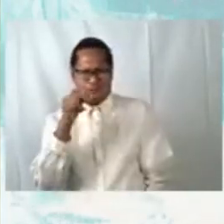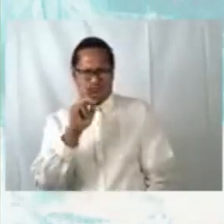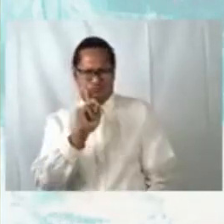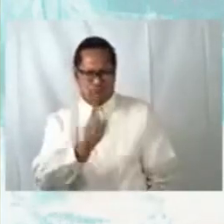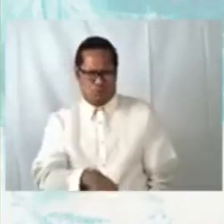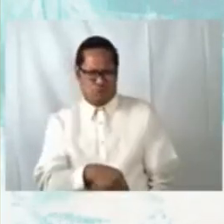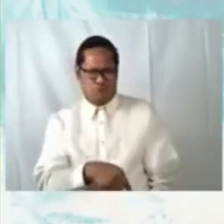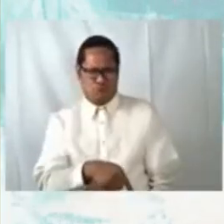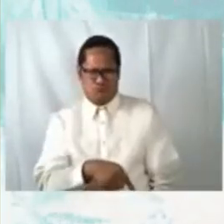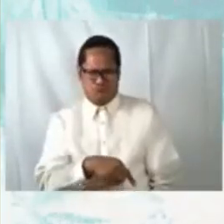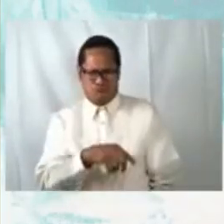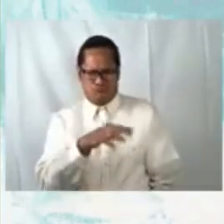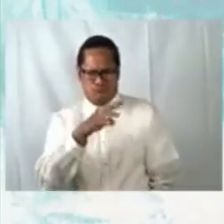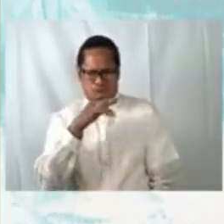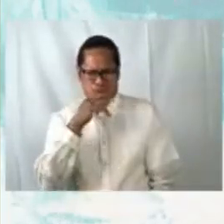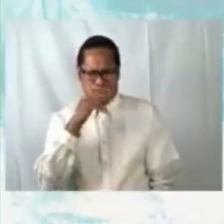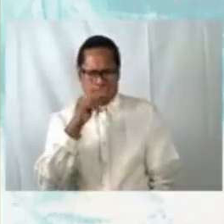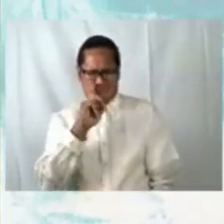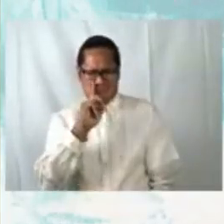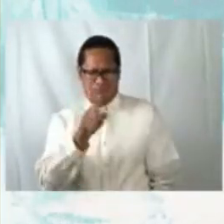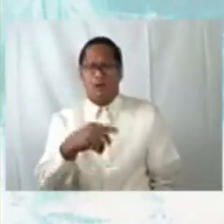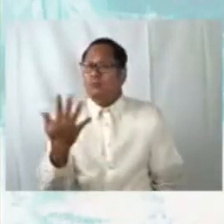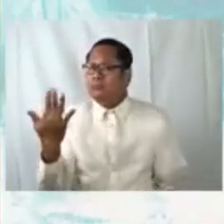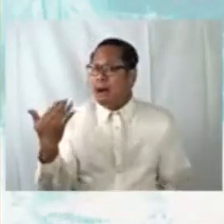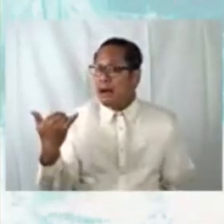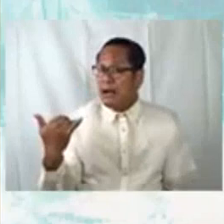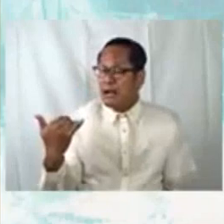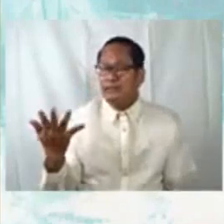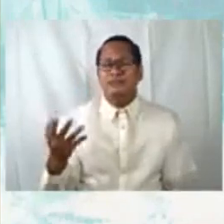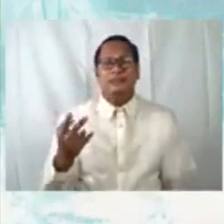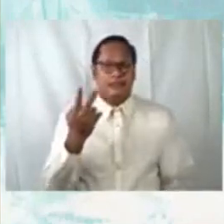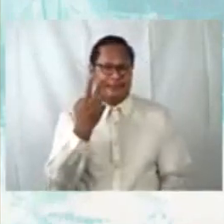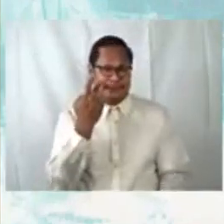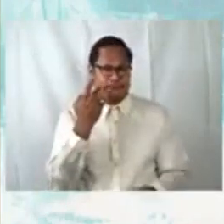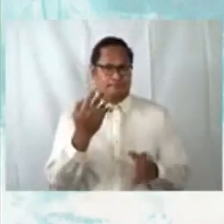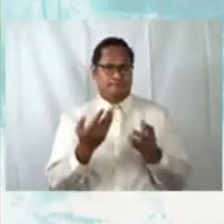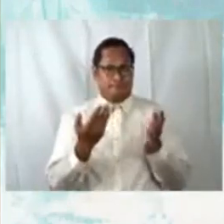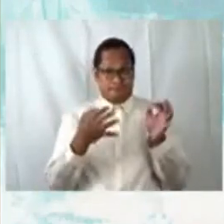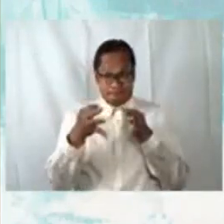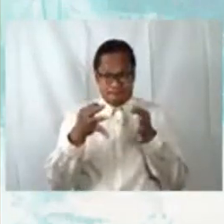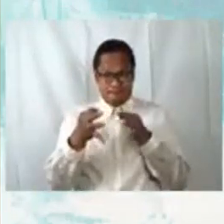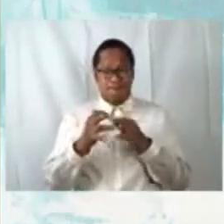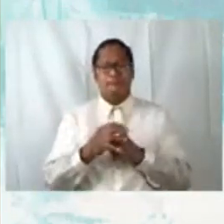eh. Hindi totoo yun eh. Bakit? Eto.